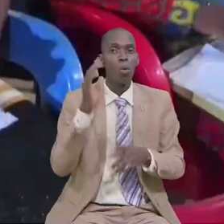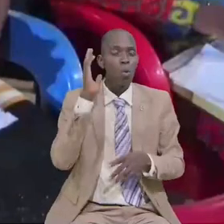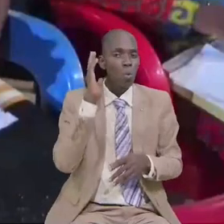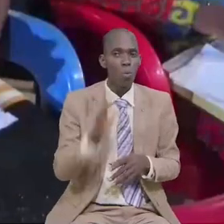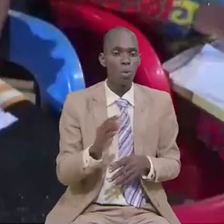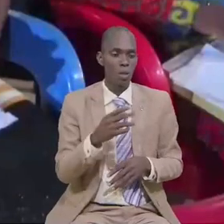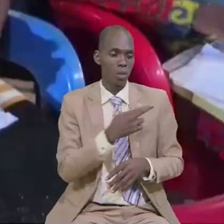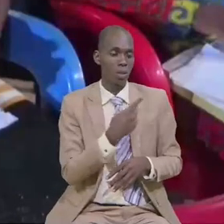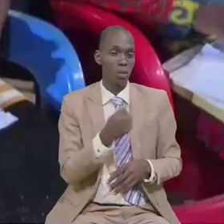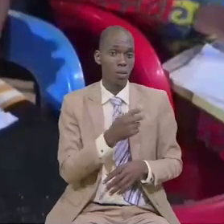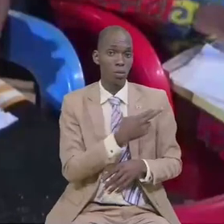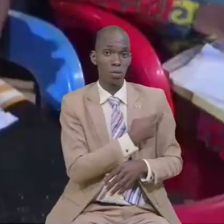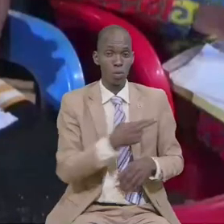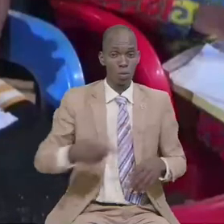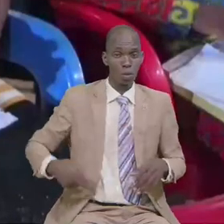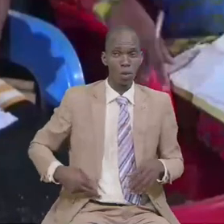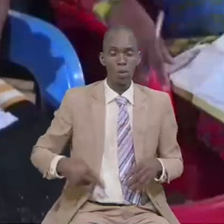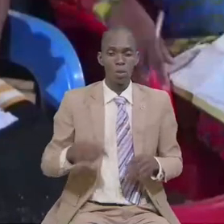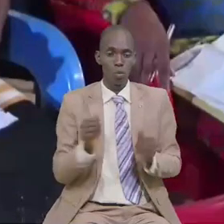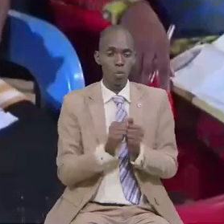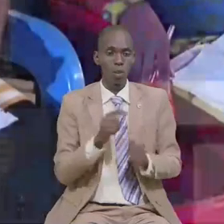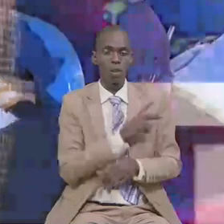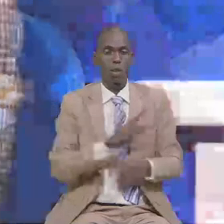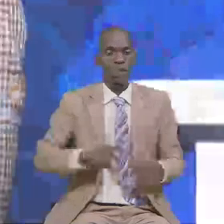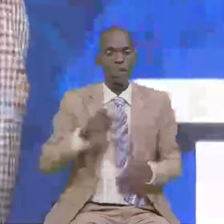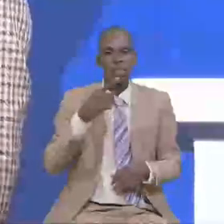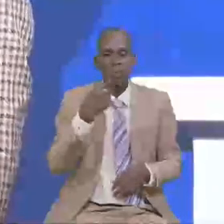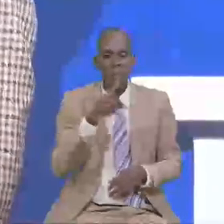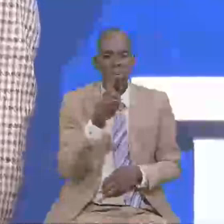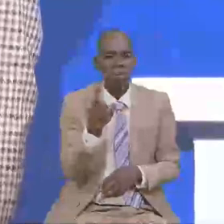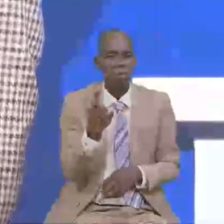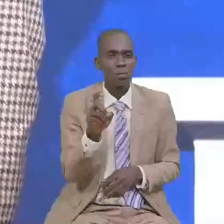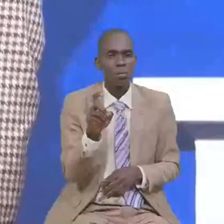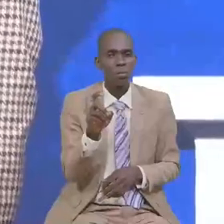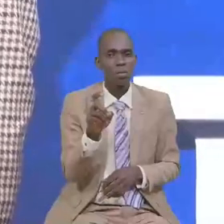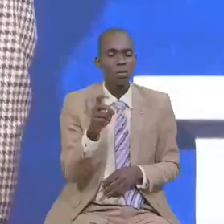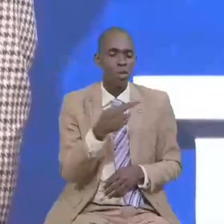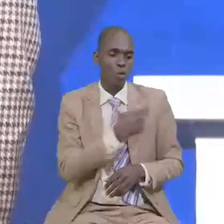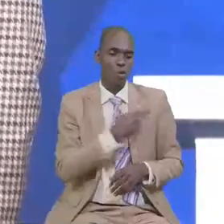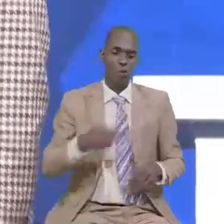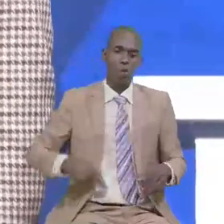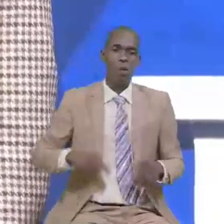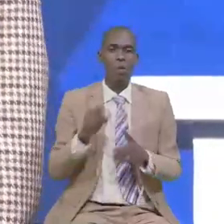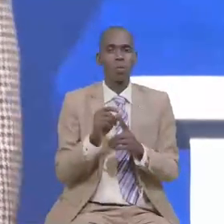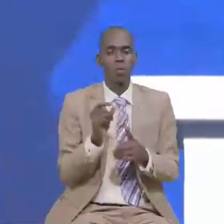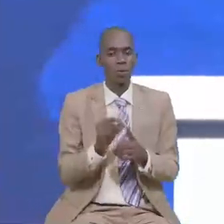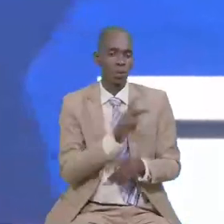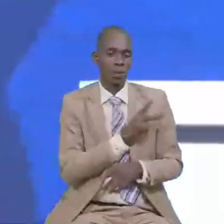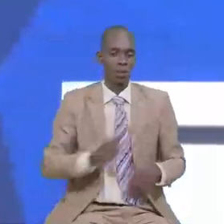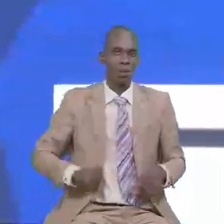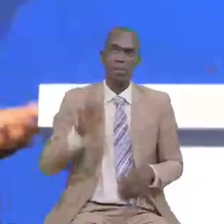Quelle parole le roi va-t-il dire? Va-t-il déclarer? C'est une